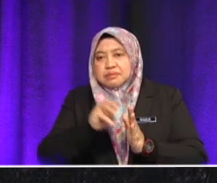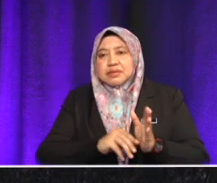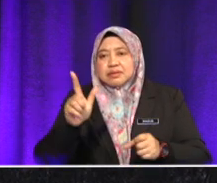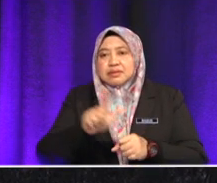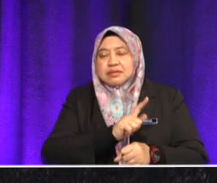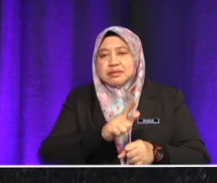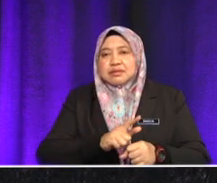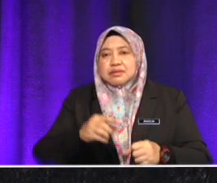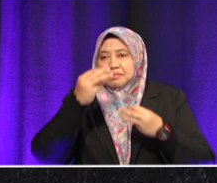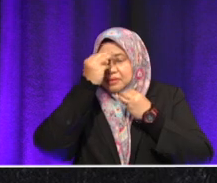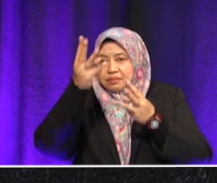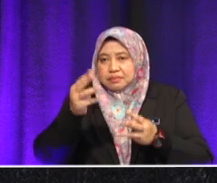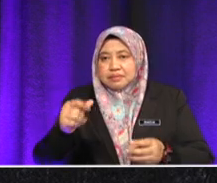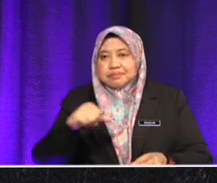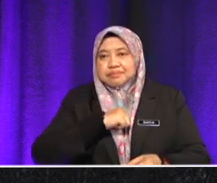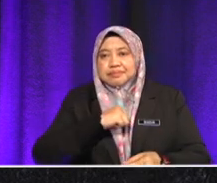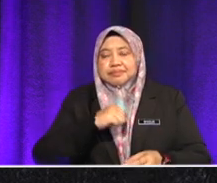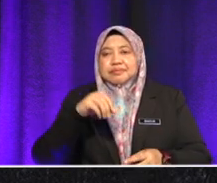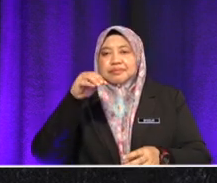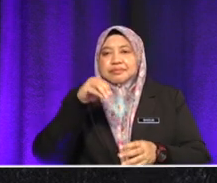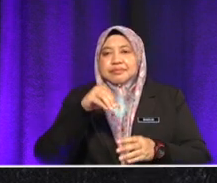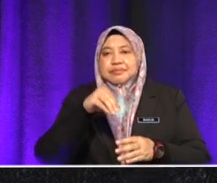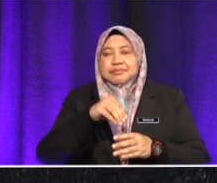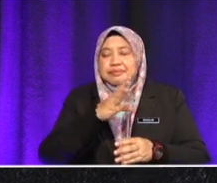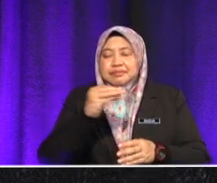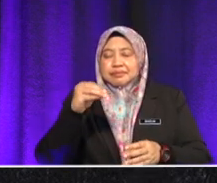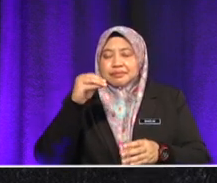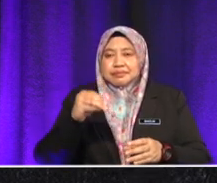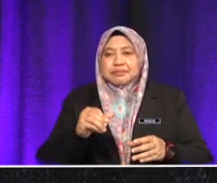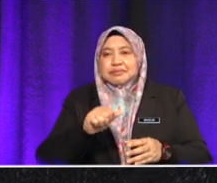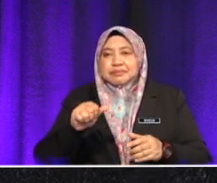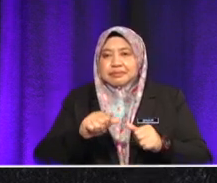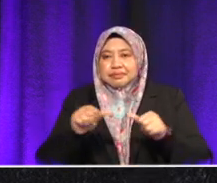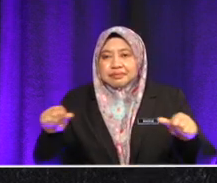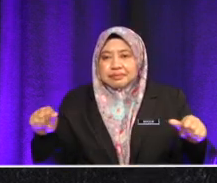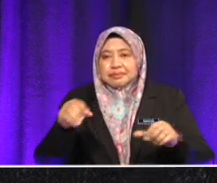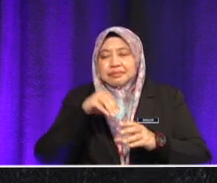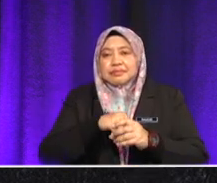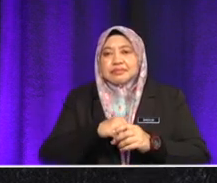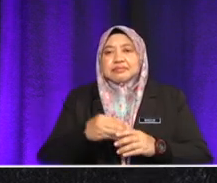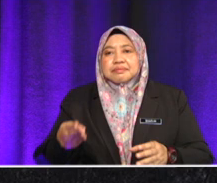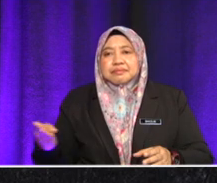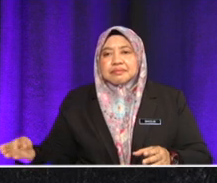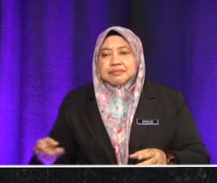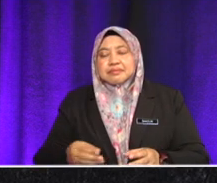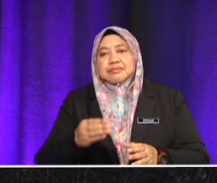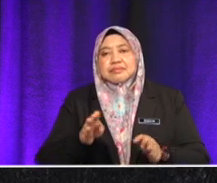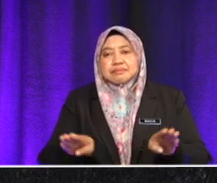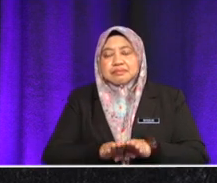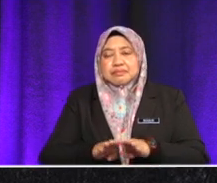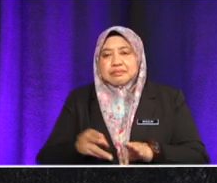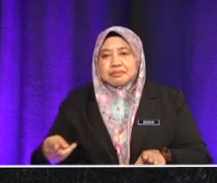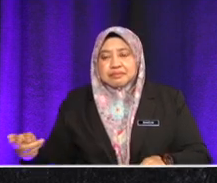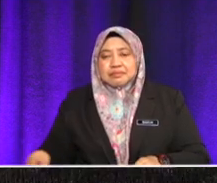dan ayat dalam berbagai bahan yang ini karena Perhatikan ya dalam berbagai bahan dengan betul dan